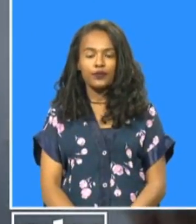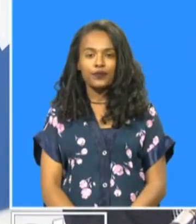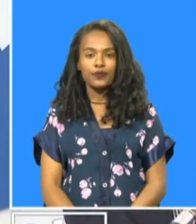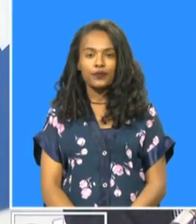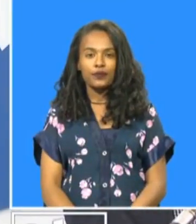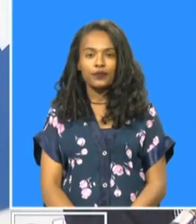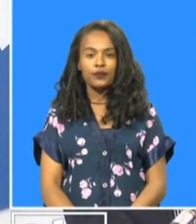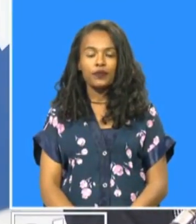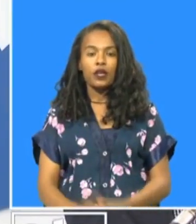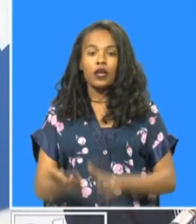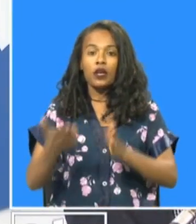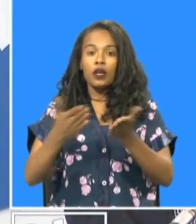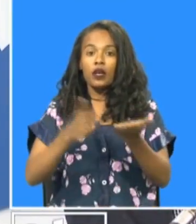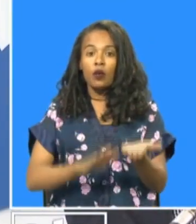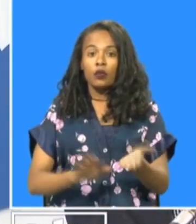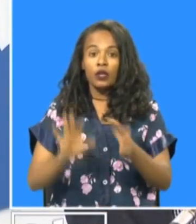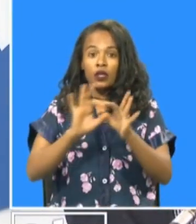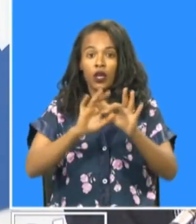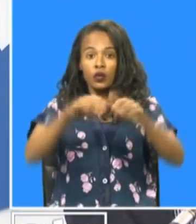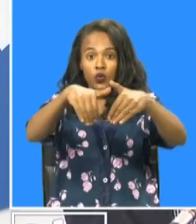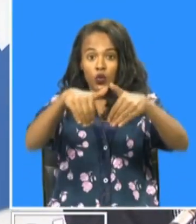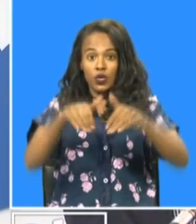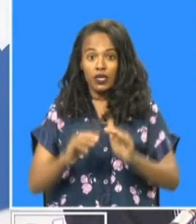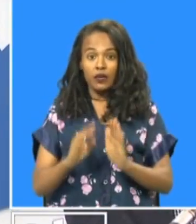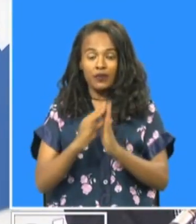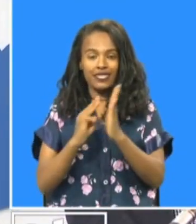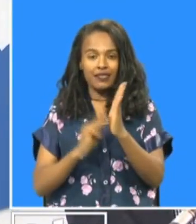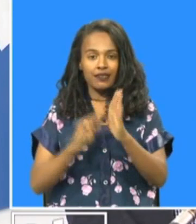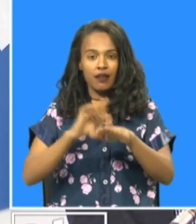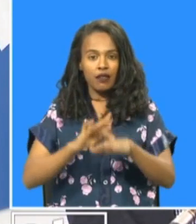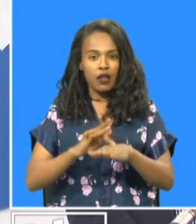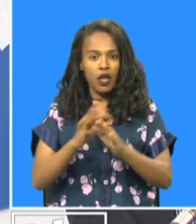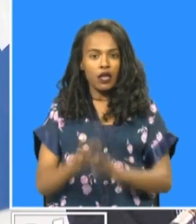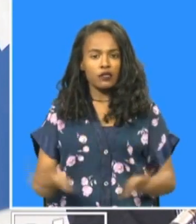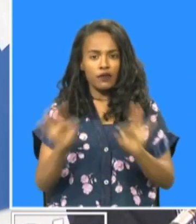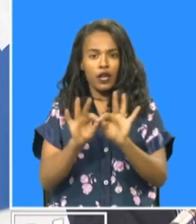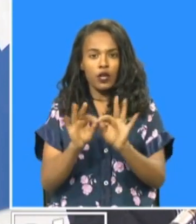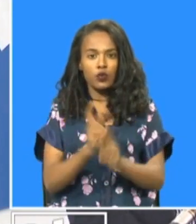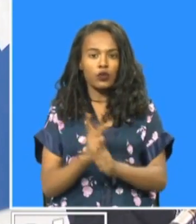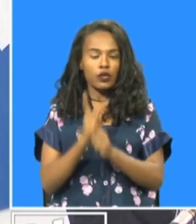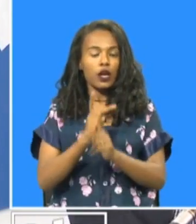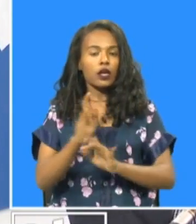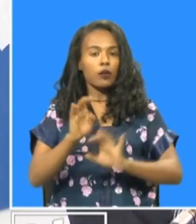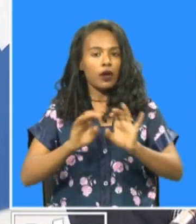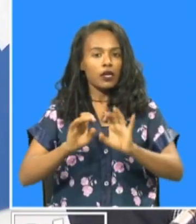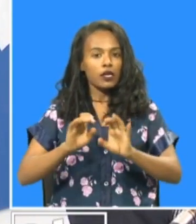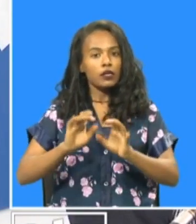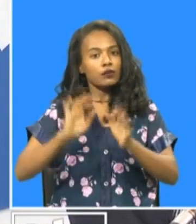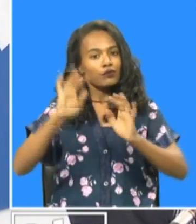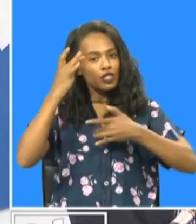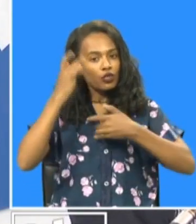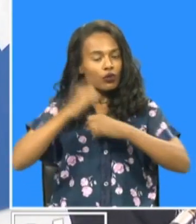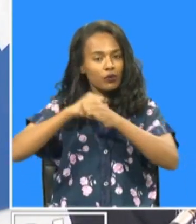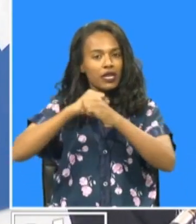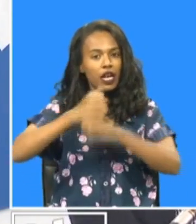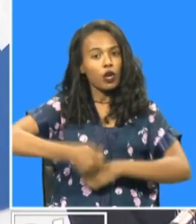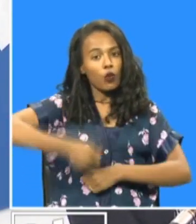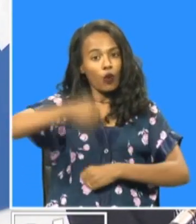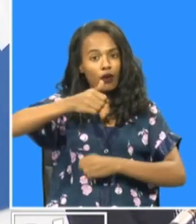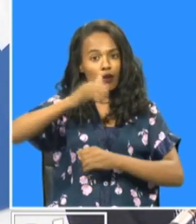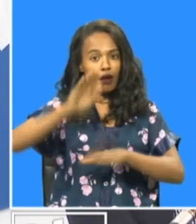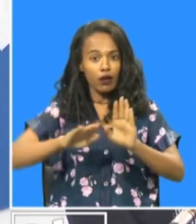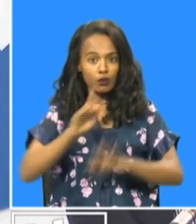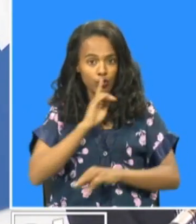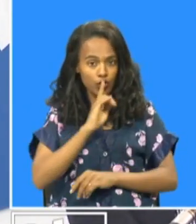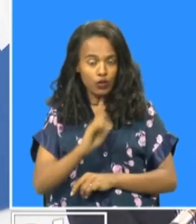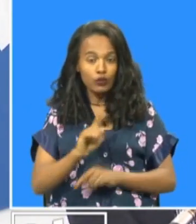ኮቪድ ከመሞት ጋር ተያይዞ ቀብር ስነ ስርዓት ላይ አስፈላጊውን ጥንቃቄ ማድረግ ቁልፍ የበሽታውን ለመከላከል ቁልፍ አንዱ እርምጃ ሲሆን፣